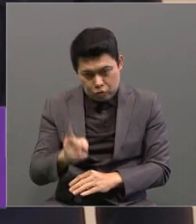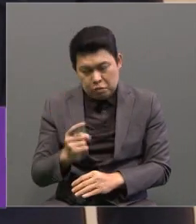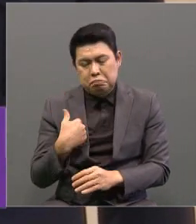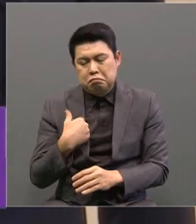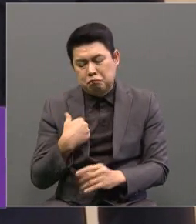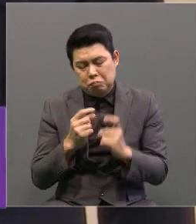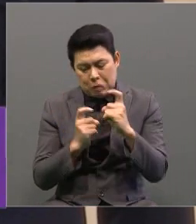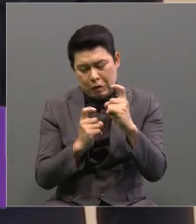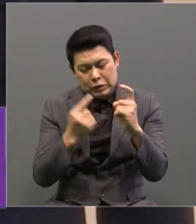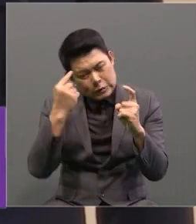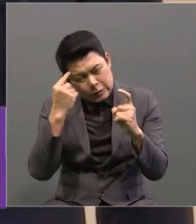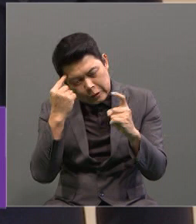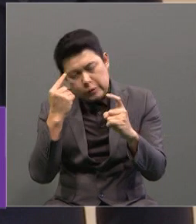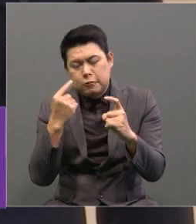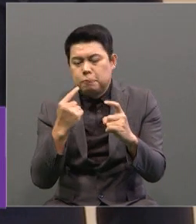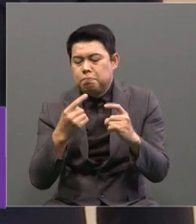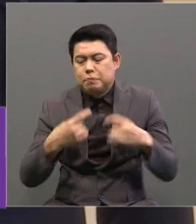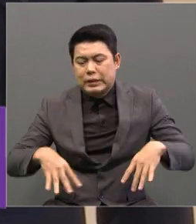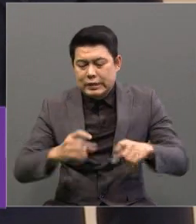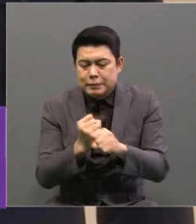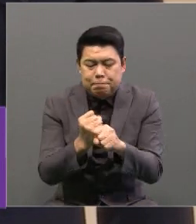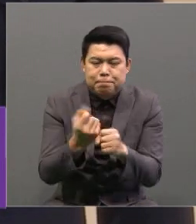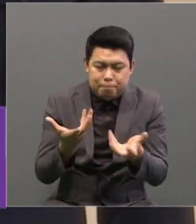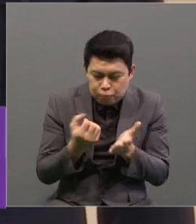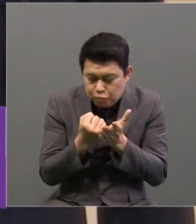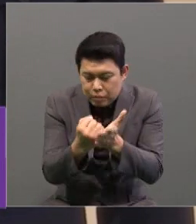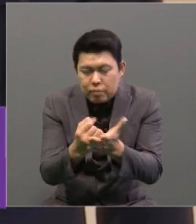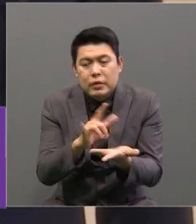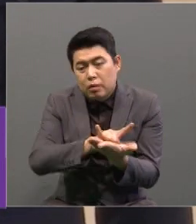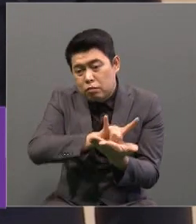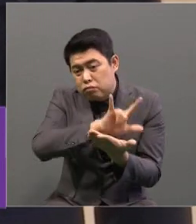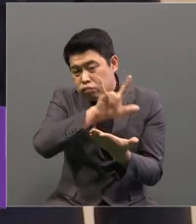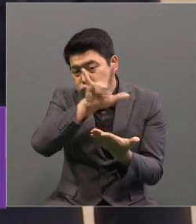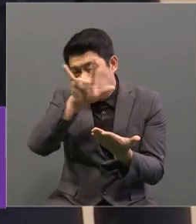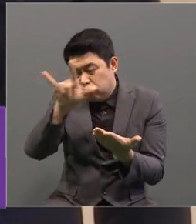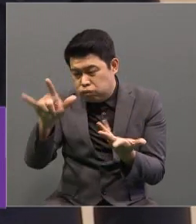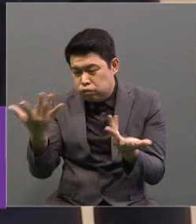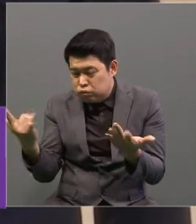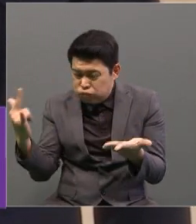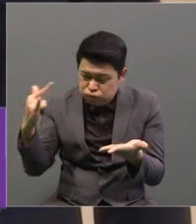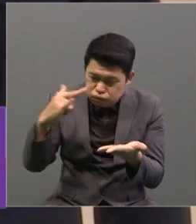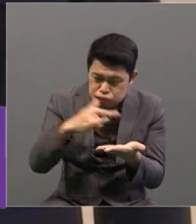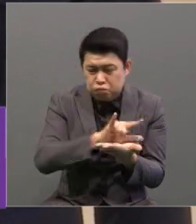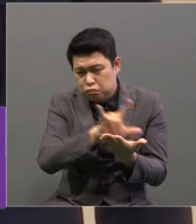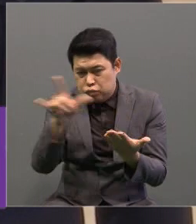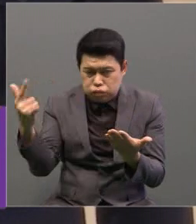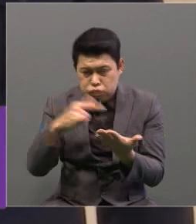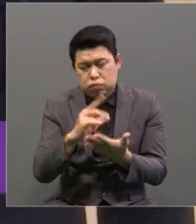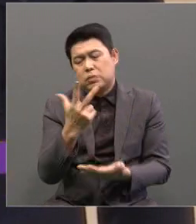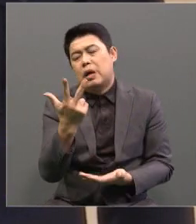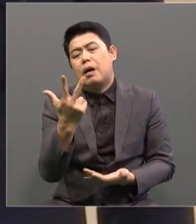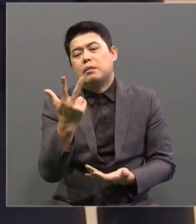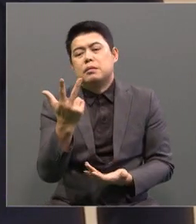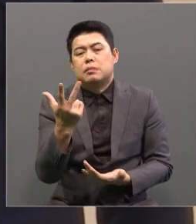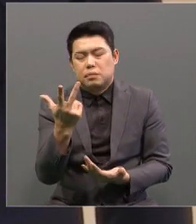งโดยเฉพาะอย่างยิ่งการที่จะบินนำส่งมาจนครบทั้ง3เที่ยวในครั้งนี้เนี่ยเ